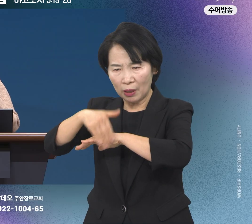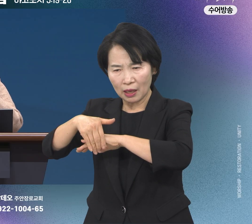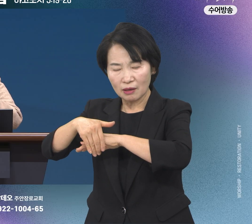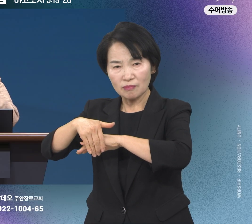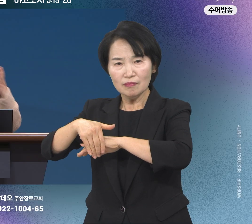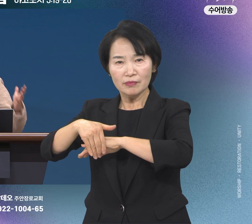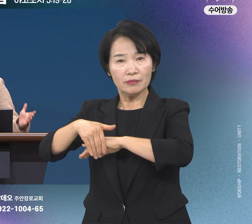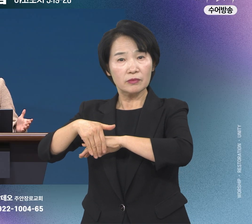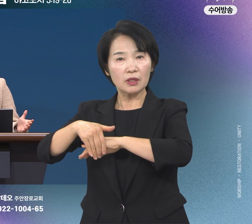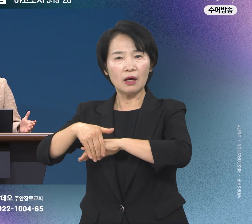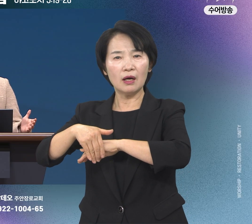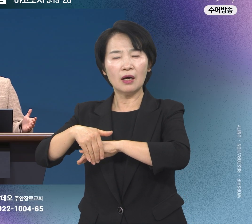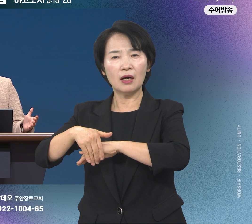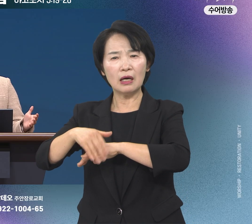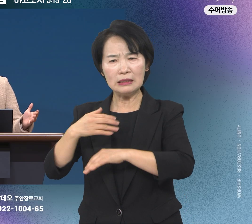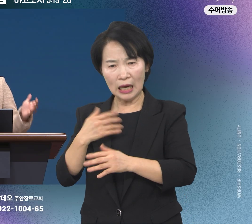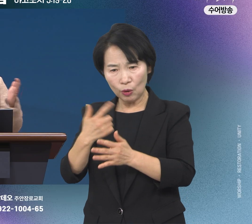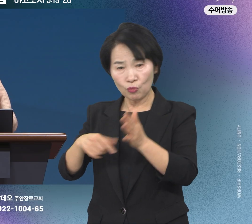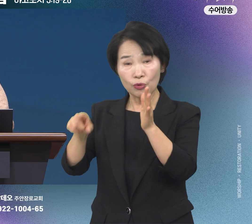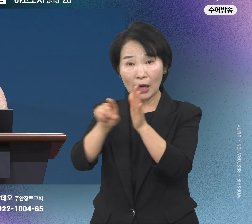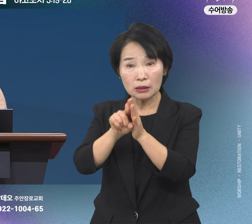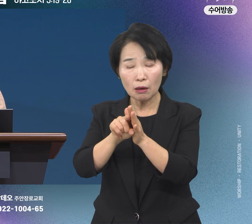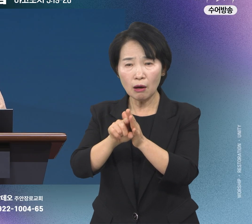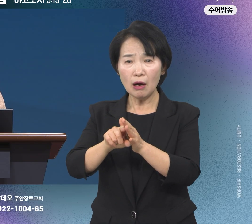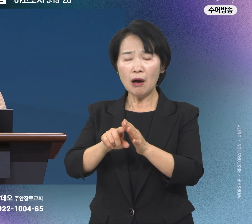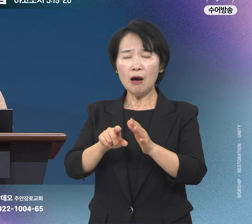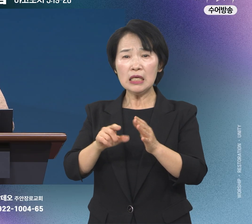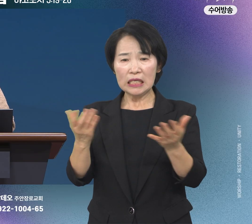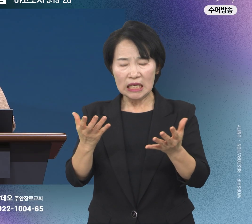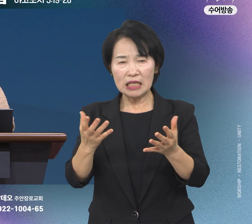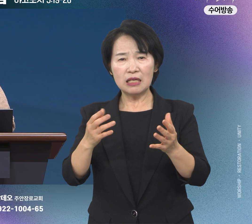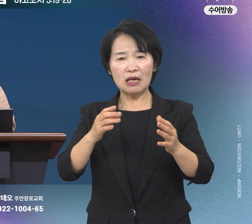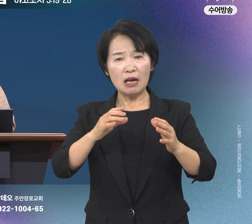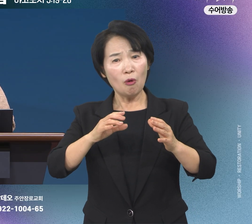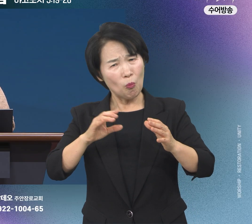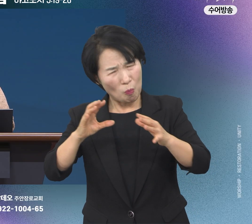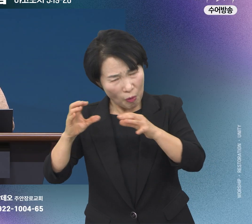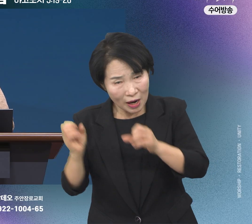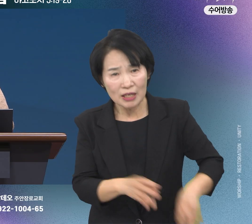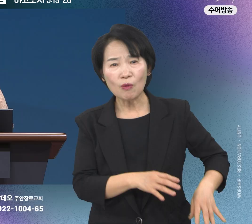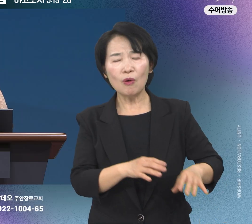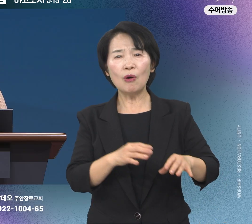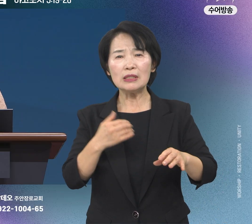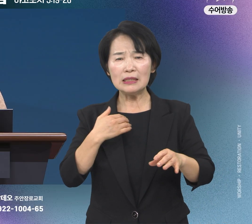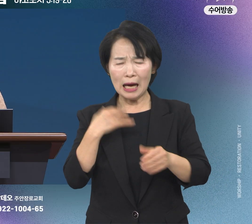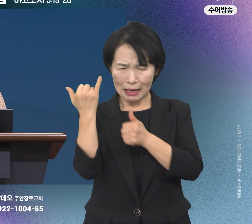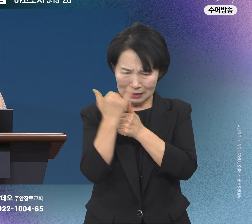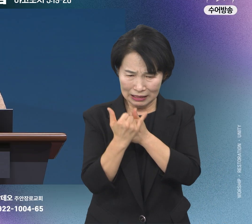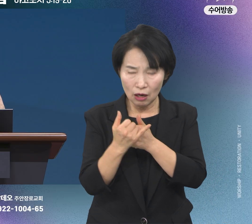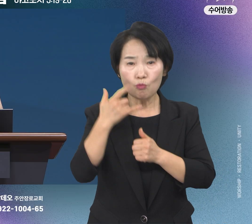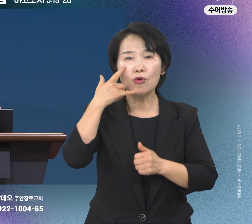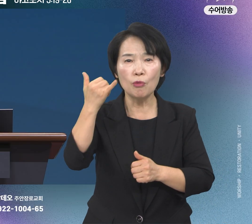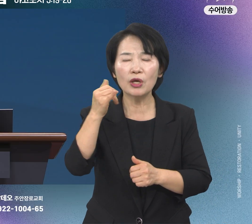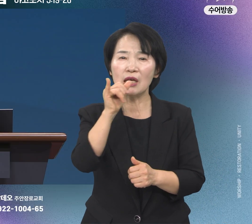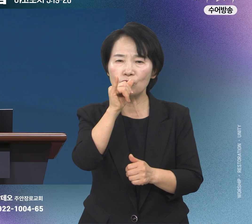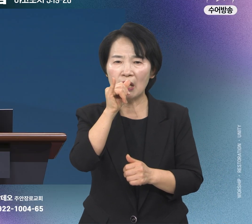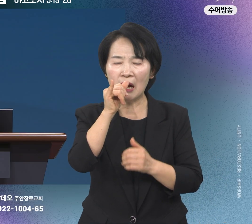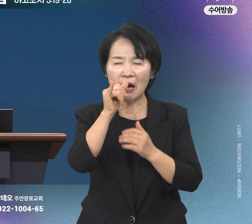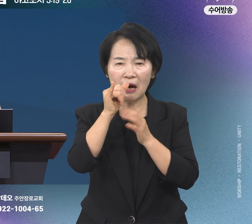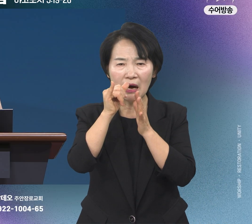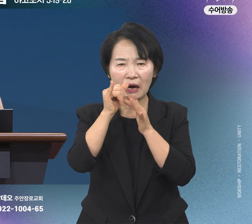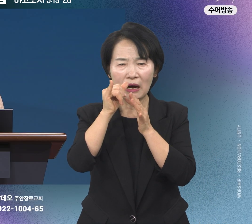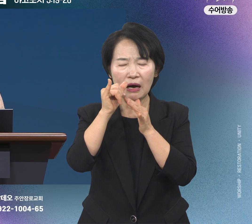위해서 모든 것을 버린 엄마 아빠가 있는데 그래서 다시 정신 차리고